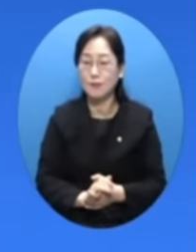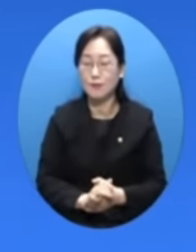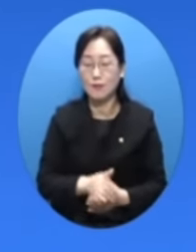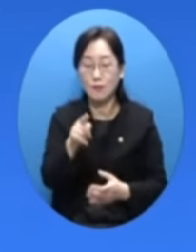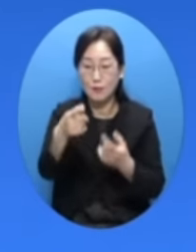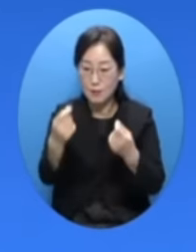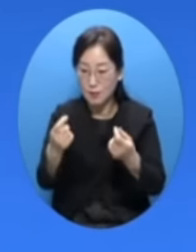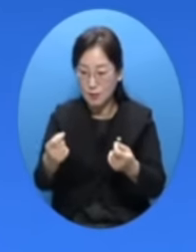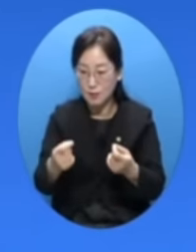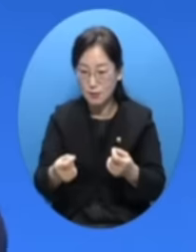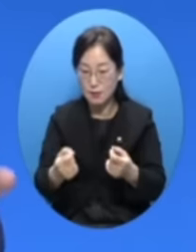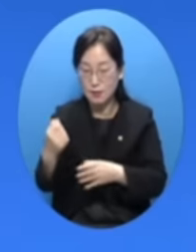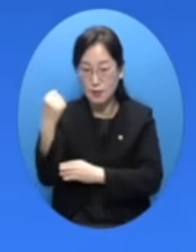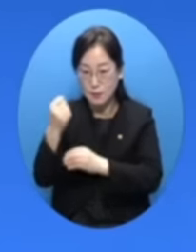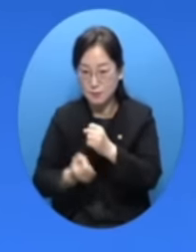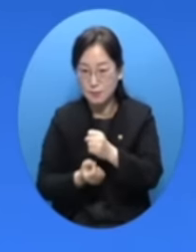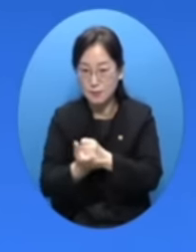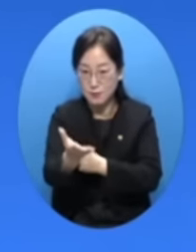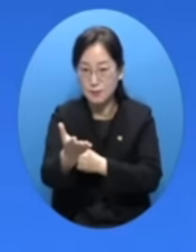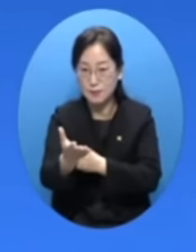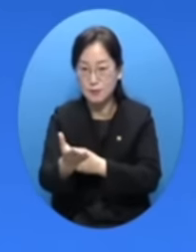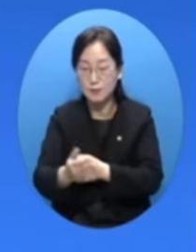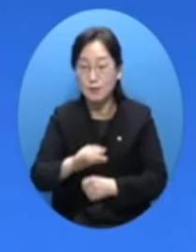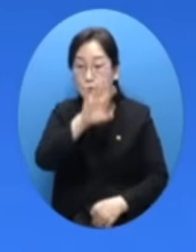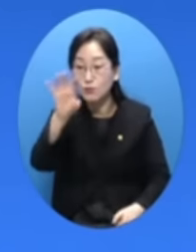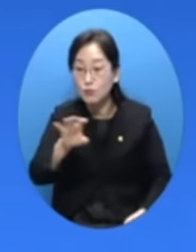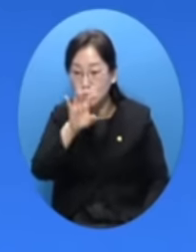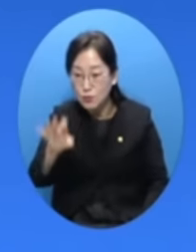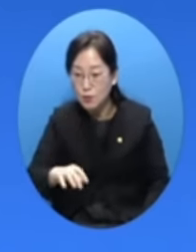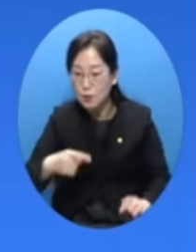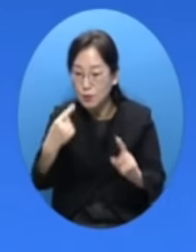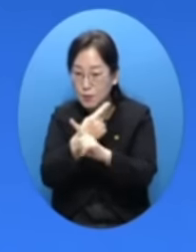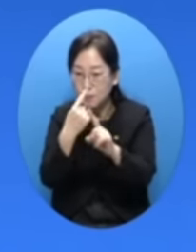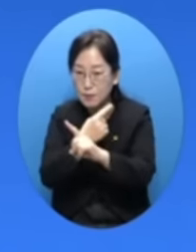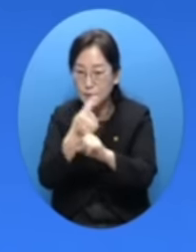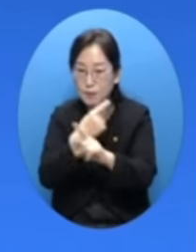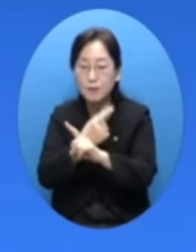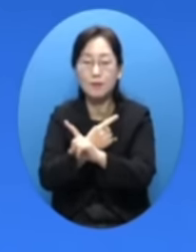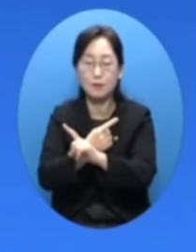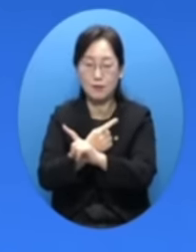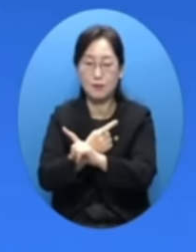이러한 영향을 미쳐서 온 유럽이 변화가 되니까